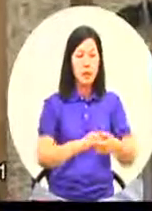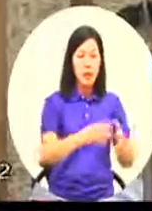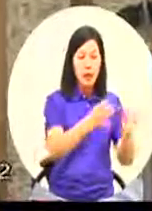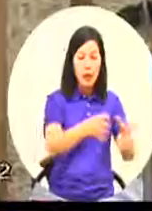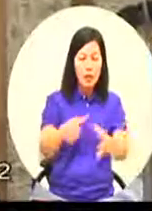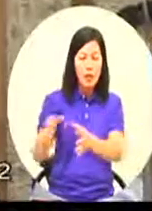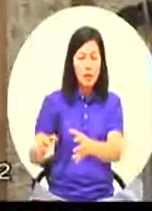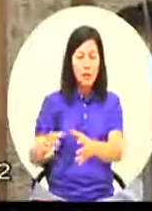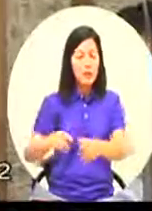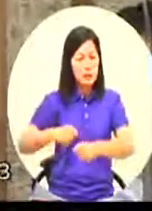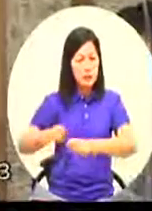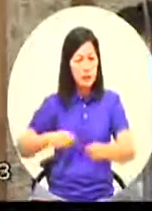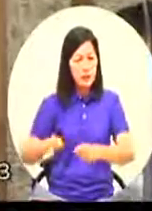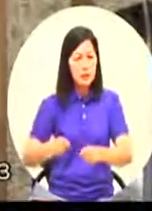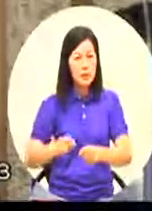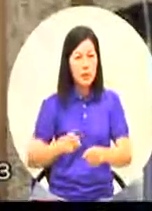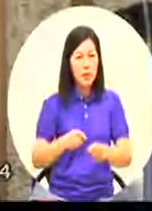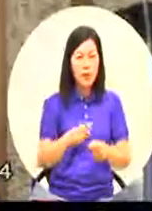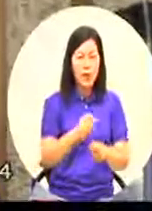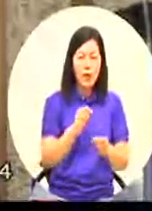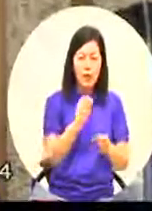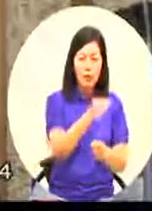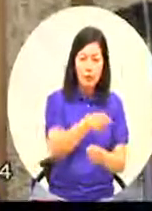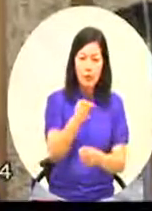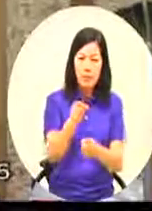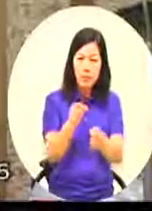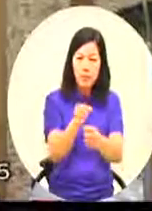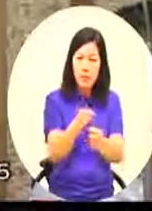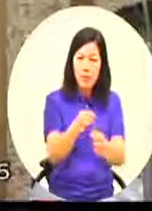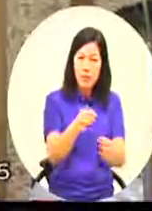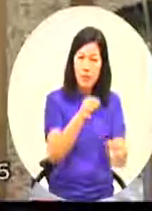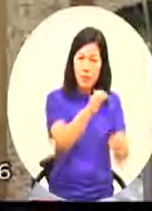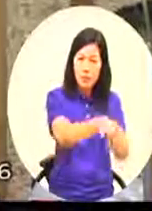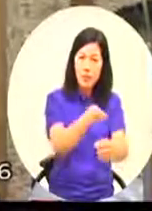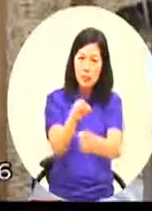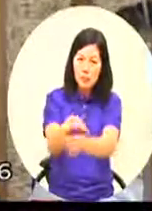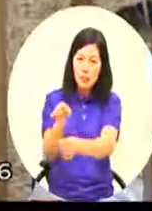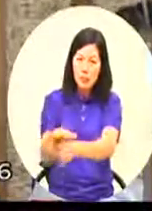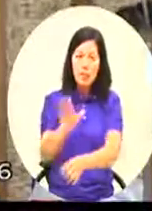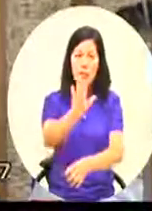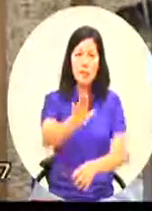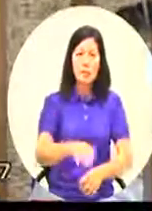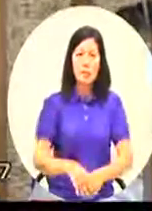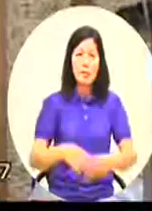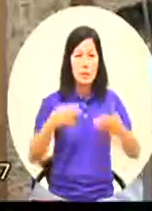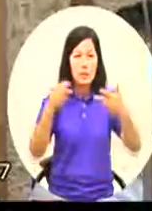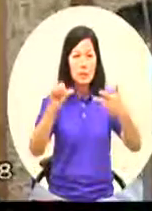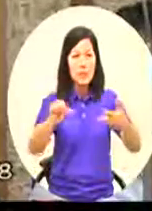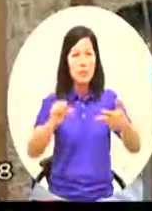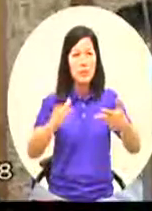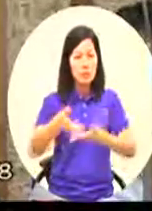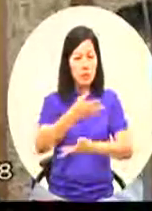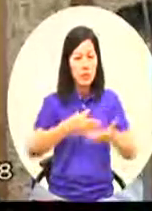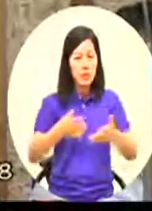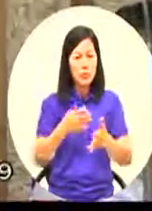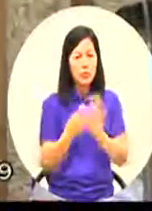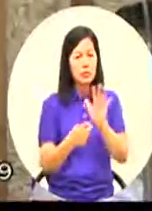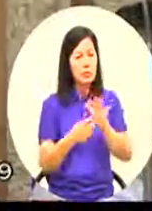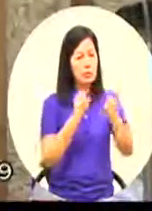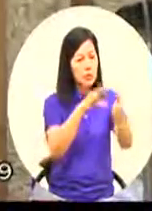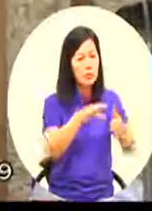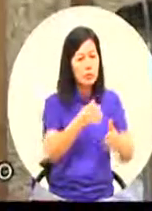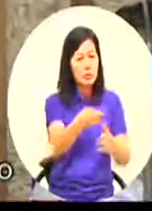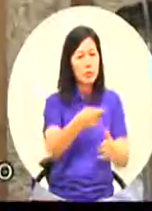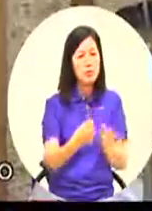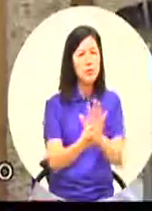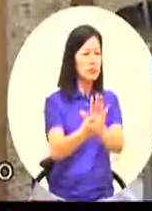不同的计划跟经费来挹注了。所以议员你可能误解了、哦、因为礼拜我跟你沟通，你不让我跟你说明啊，哦、所以